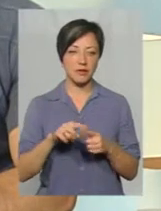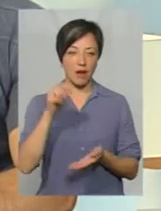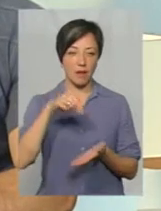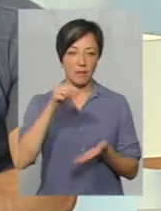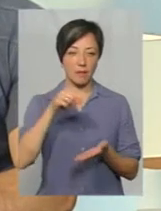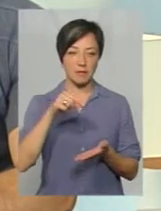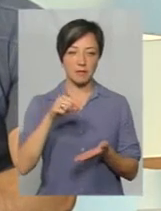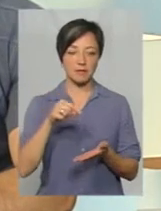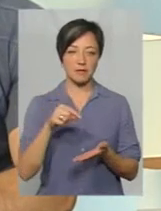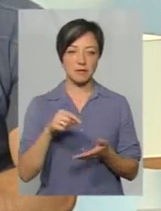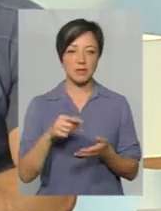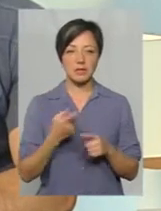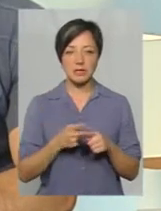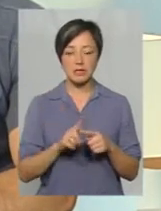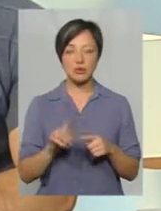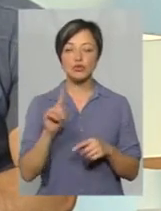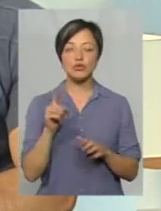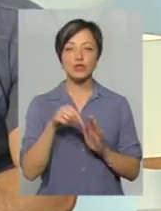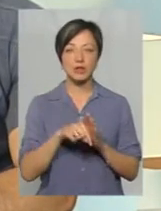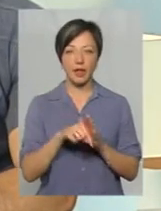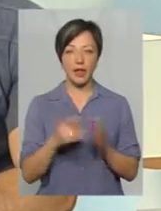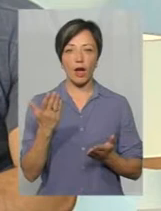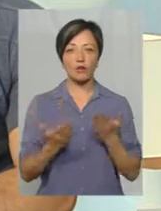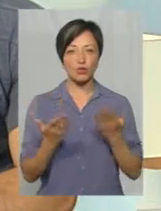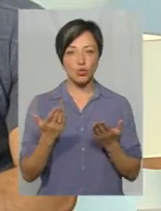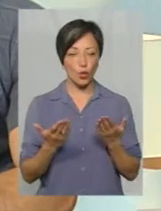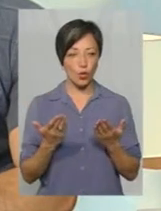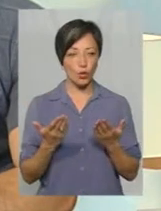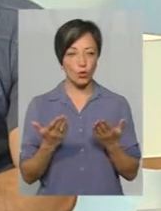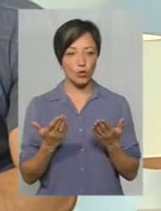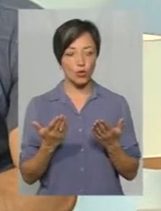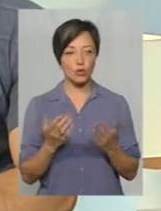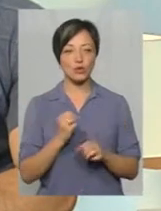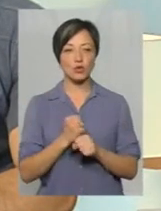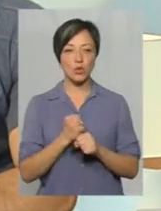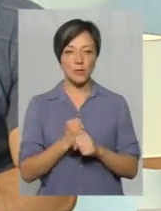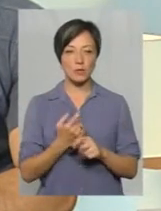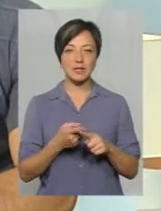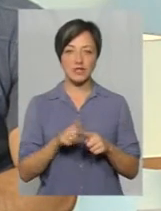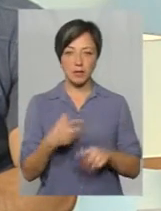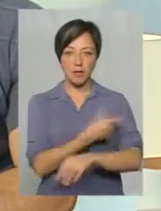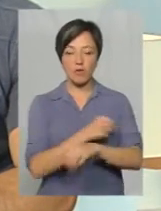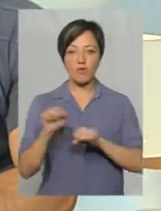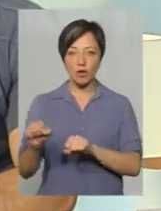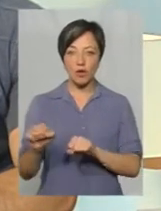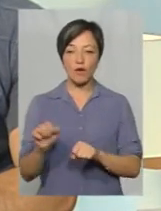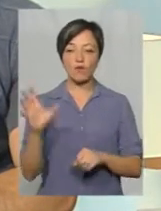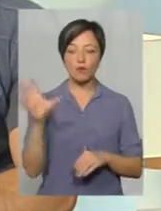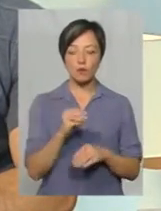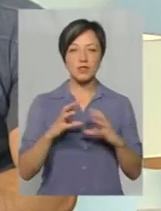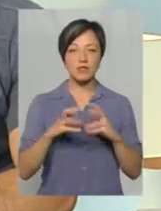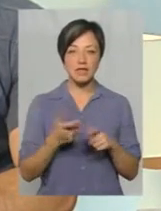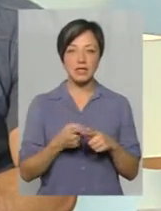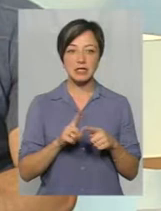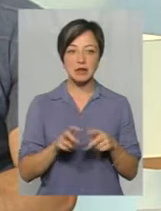і досить. Але це про що говорить, що якщо роблена специфічна профілактика, знаєш, в усьому світі це